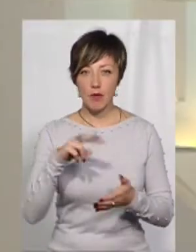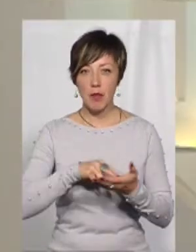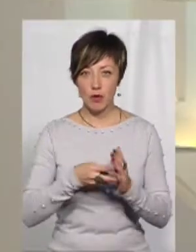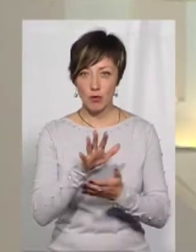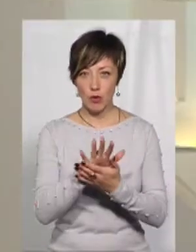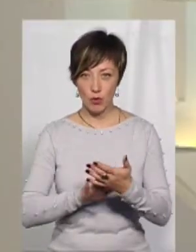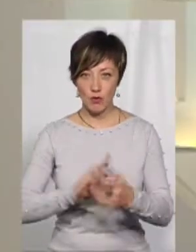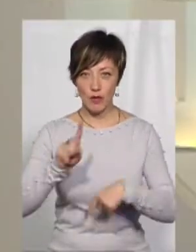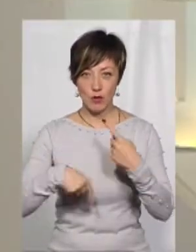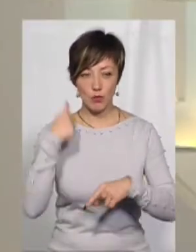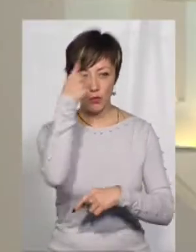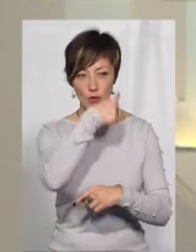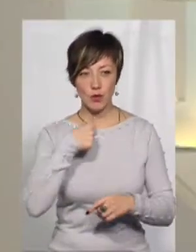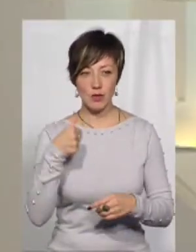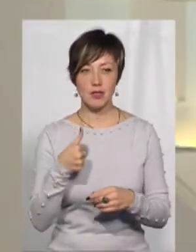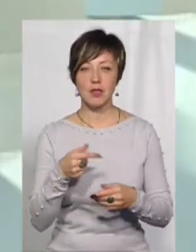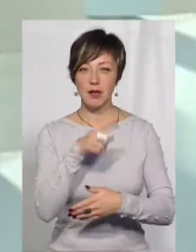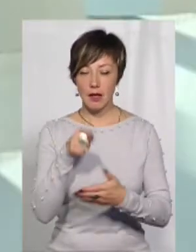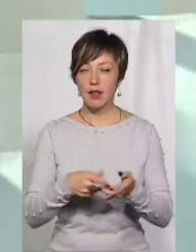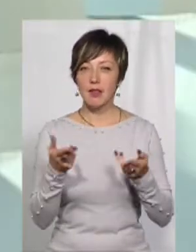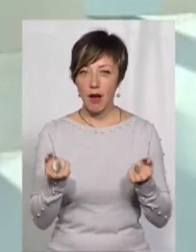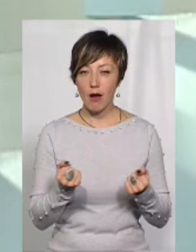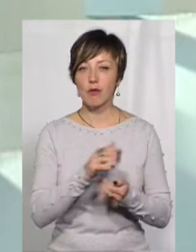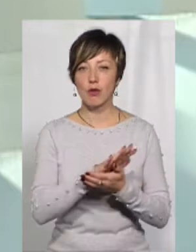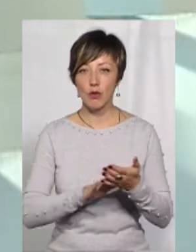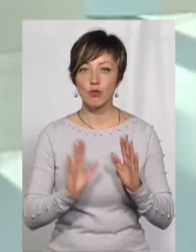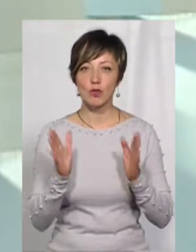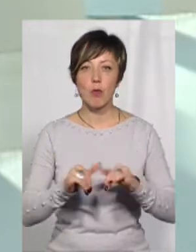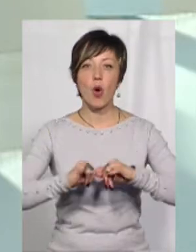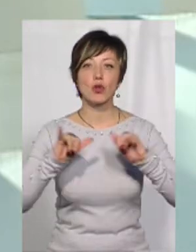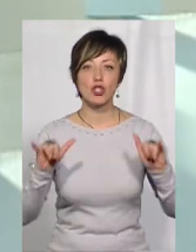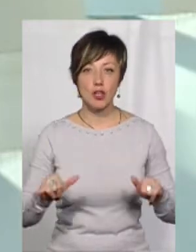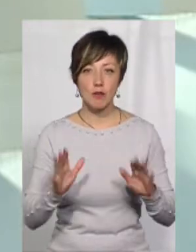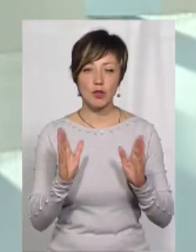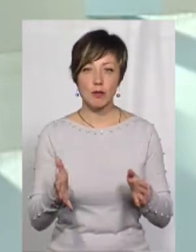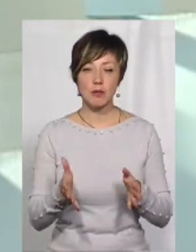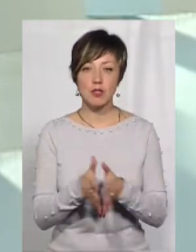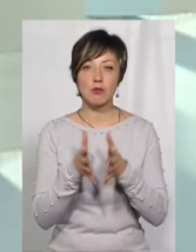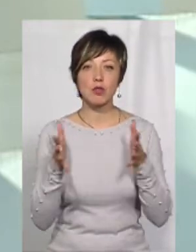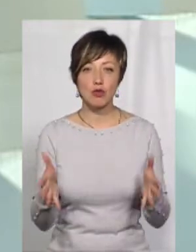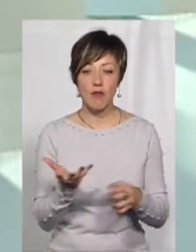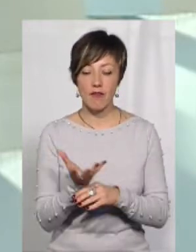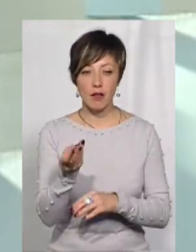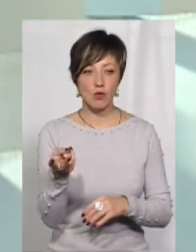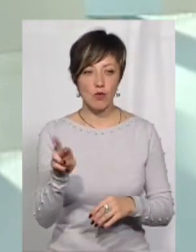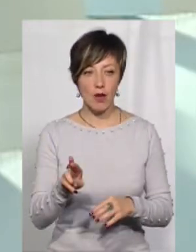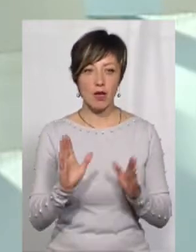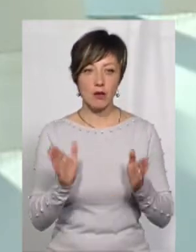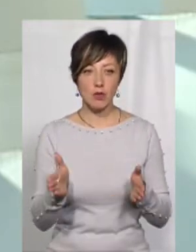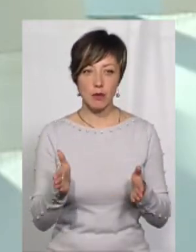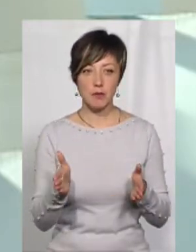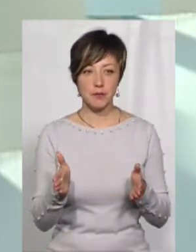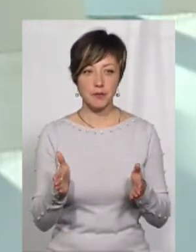плануєте продовжувати в наступному році, в подальшому? Звичайно, не тільки продовжувати, ми будемо розширювати, ми будемо збільшувати фінансування, ми